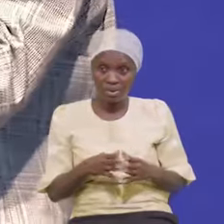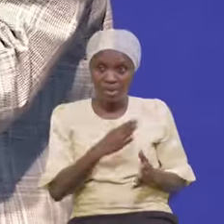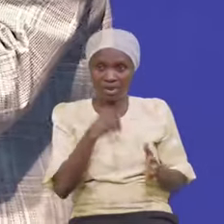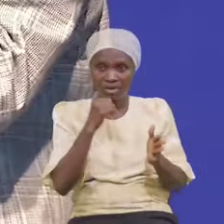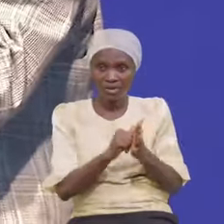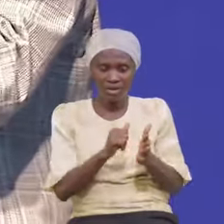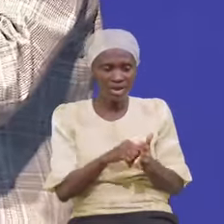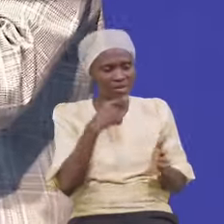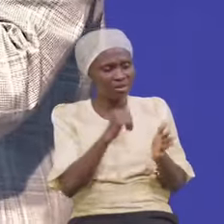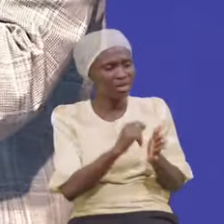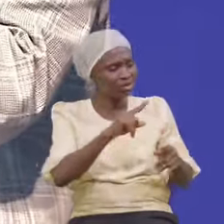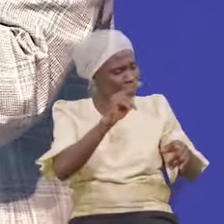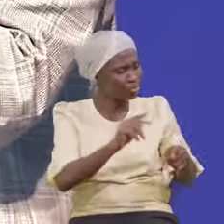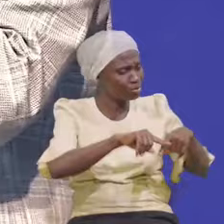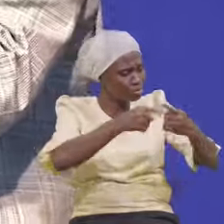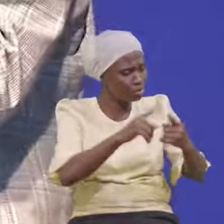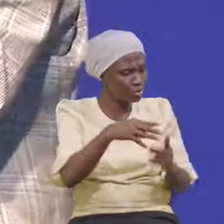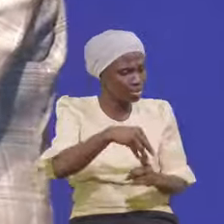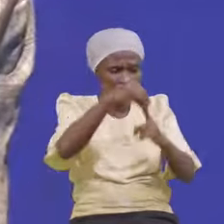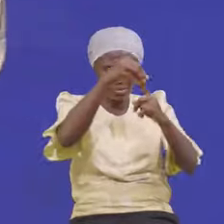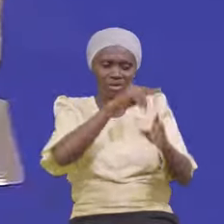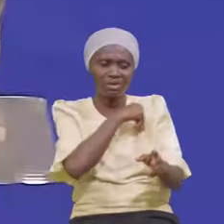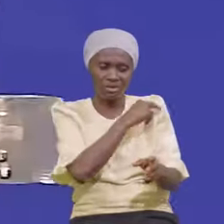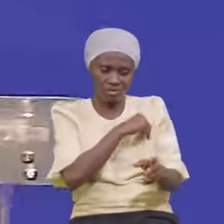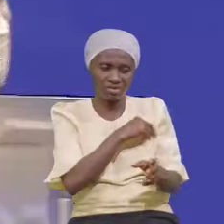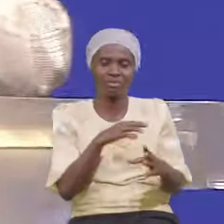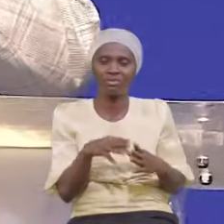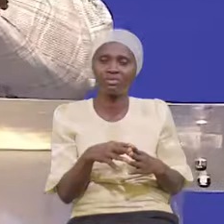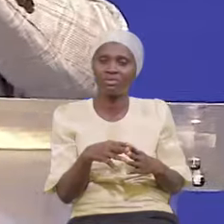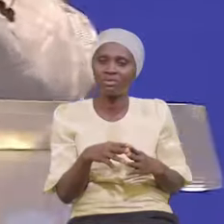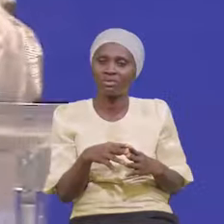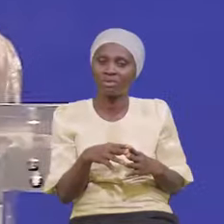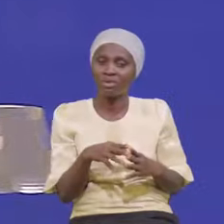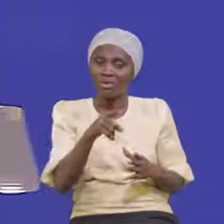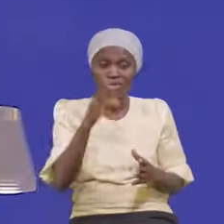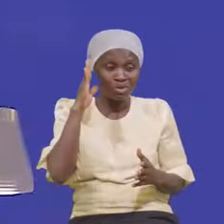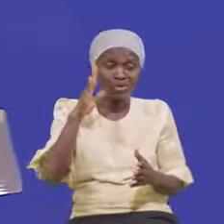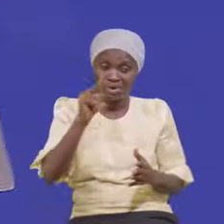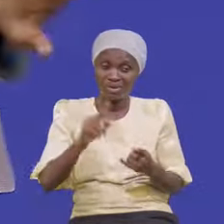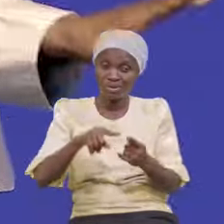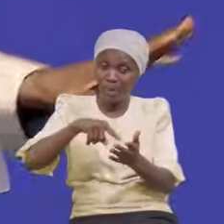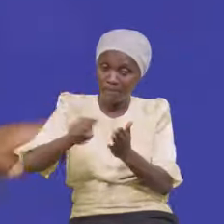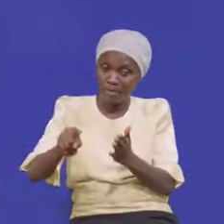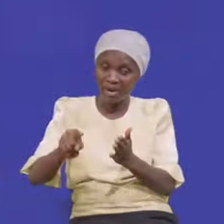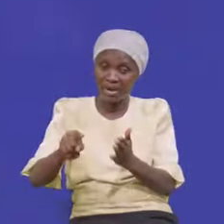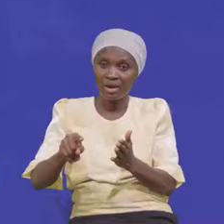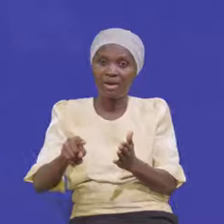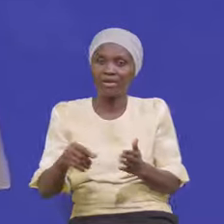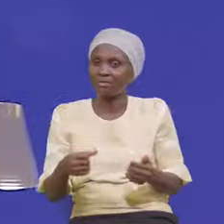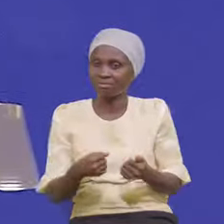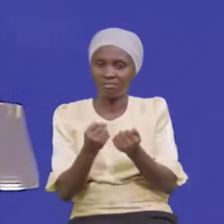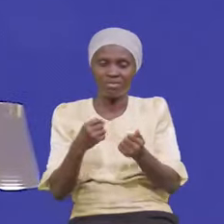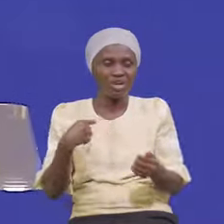the specialist hospital. అయితే ప్రత్యేకమైన నిపుణత ఉన్న వైద్యుల దగ్గరికి హాస్పిటల్కి వెళ్ళాలి. Your pain, your challenge, we don't handle that